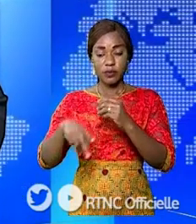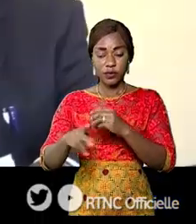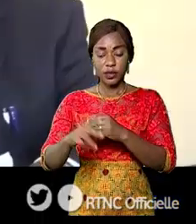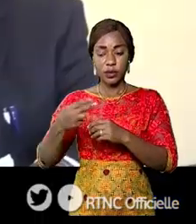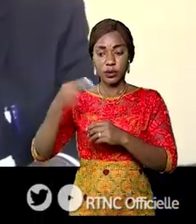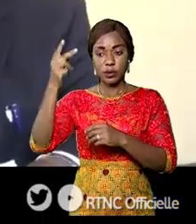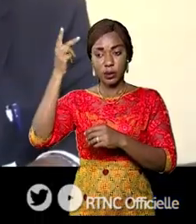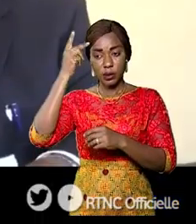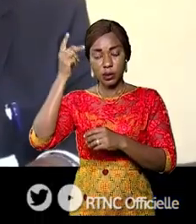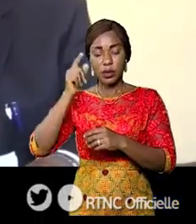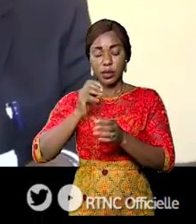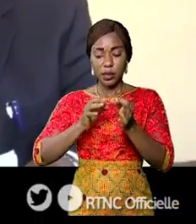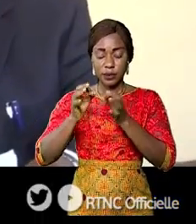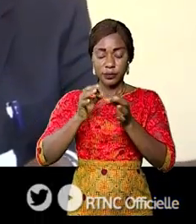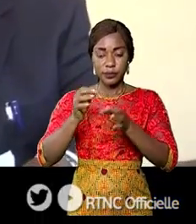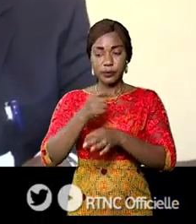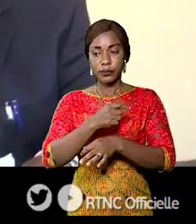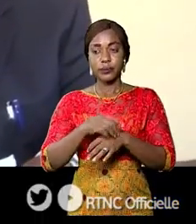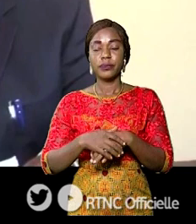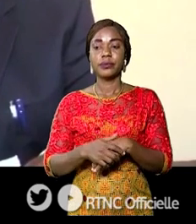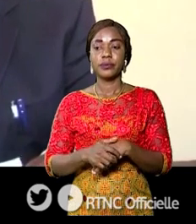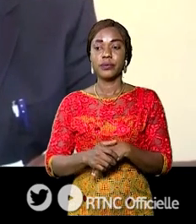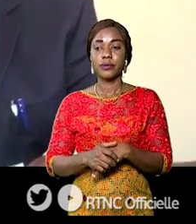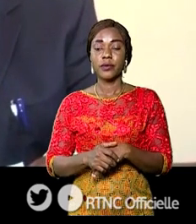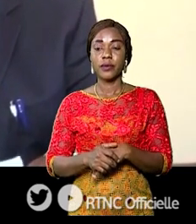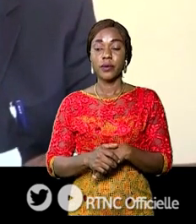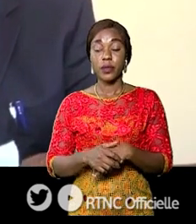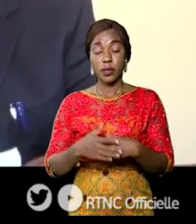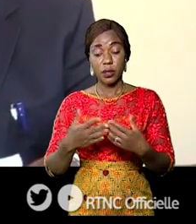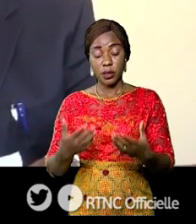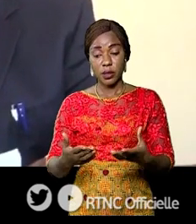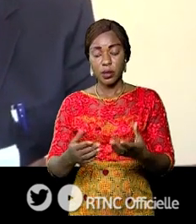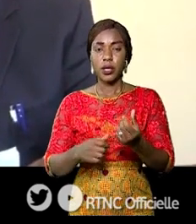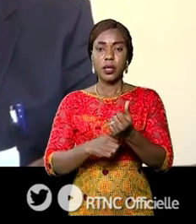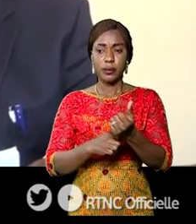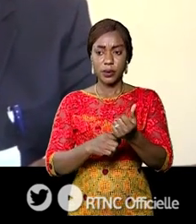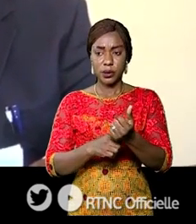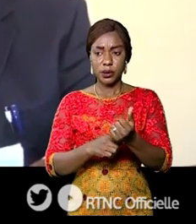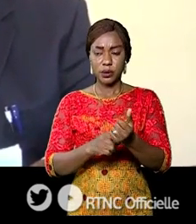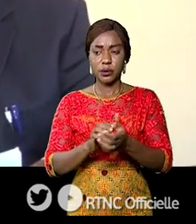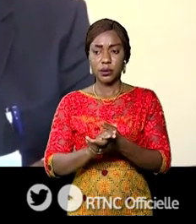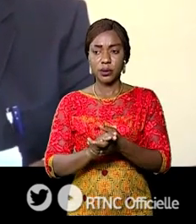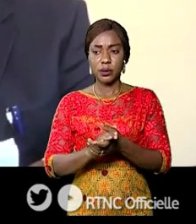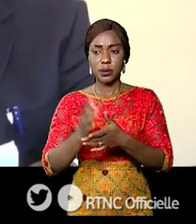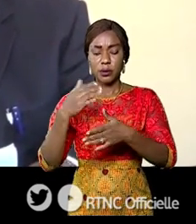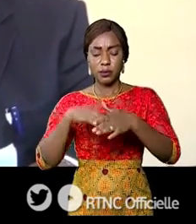La situation ayant prévalu dans la ville de Lubumbashi la nuit du